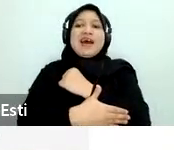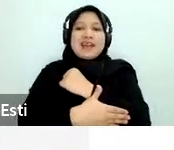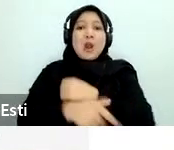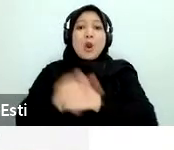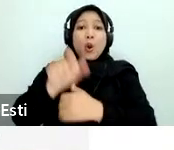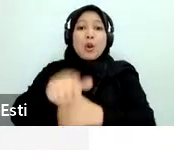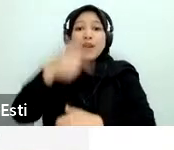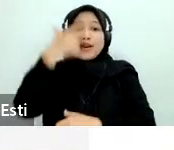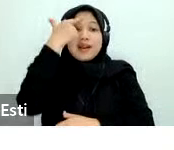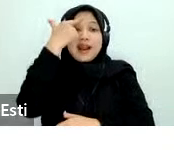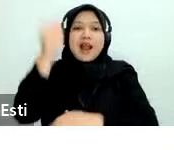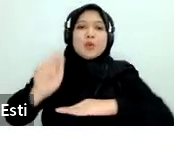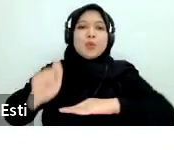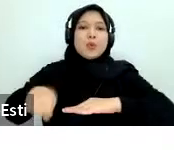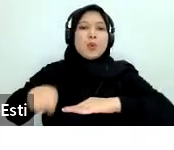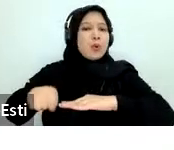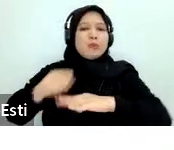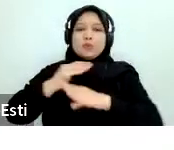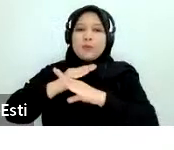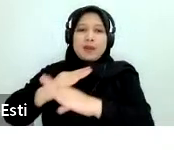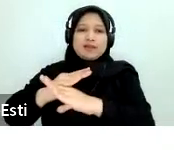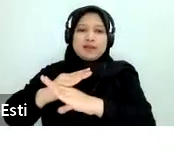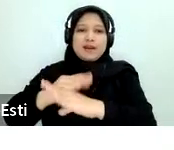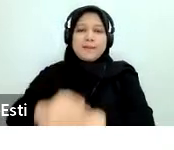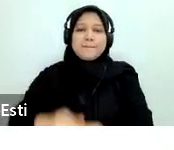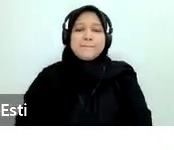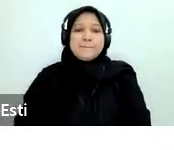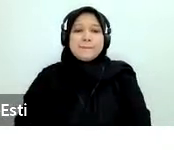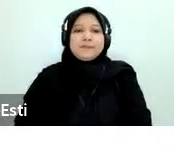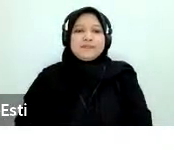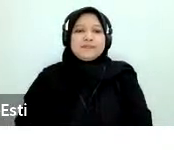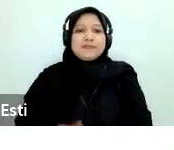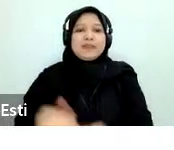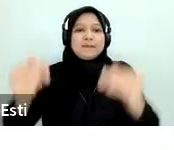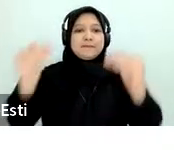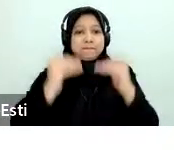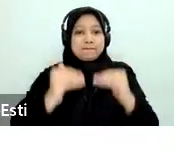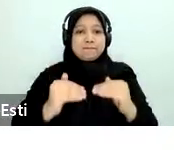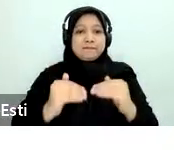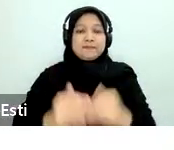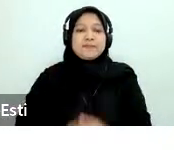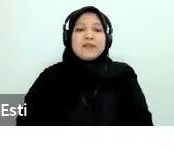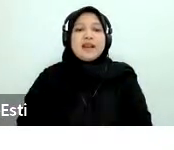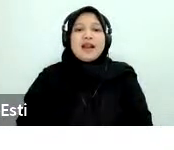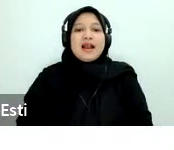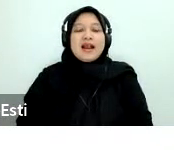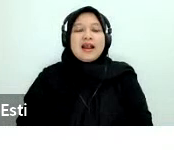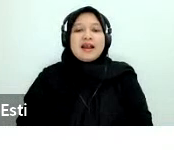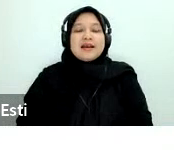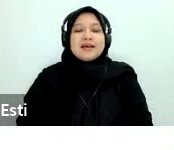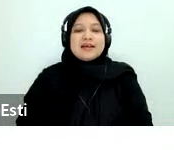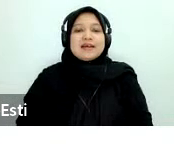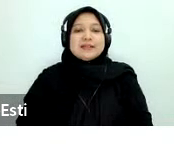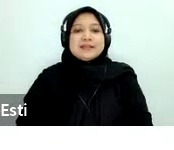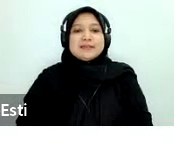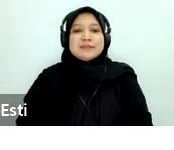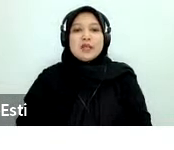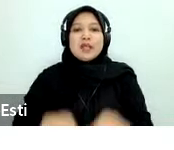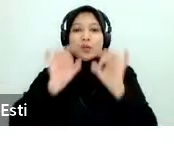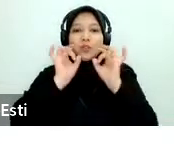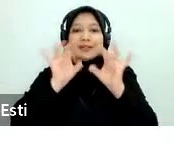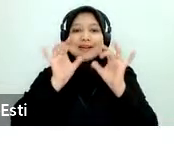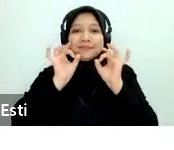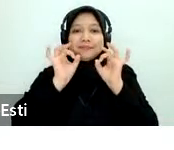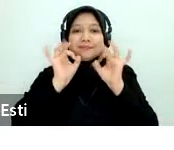diplet berikutnya kita akan melihat mengenai hejs kau pujaan